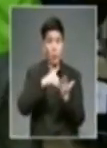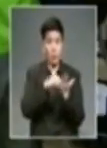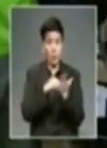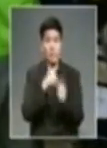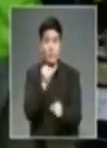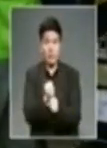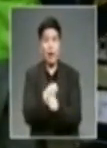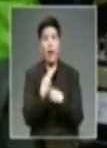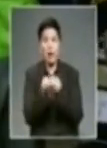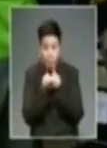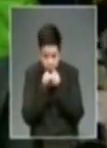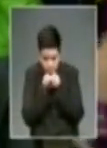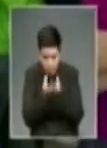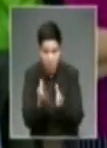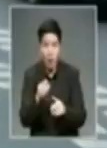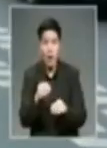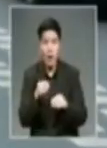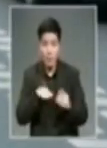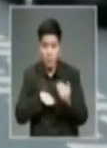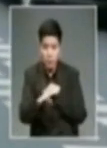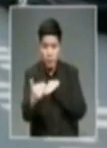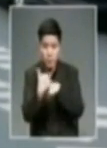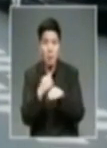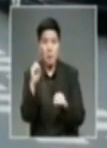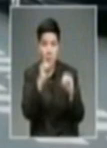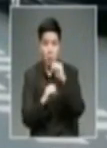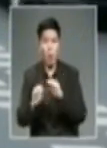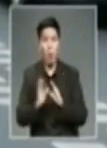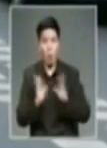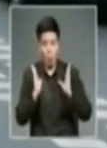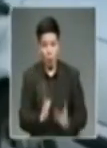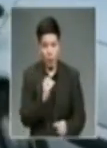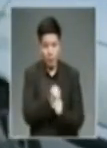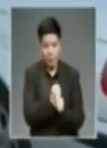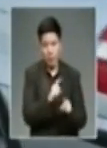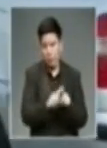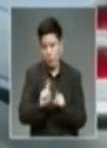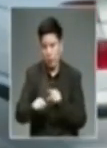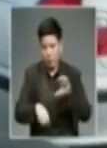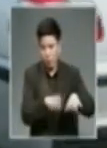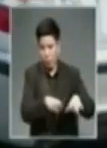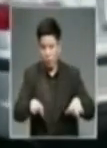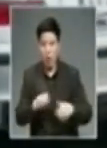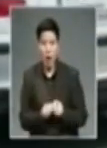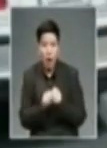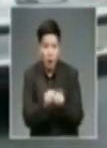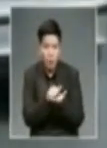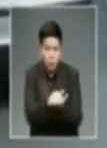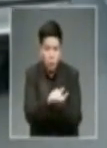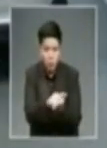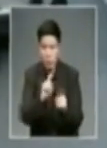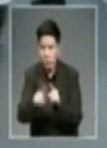ผมขออวยพรให้ทุกคนเดินทางโดยสวัสดิภาพขอขอบคุณทุกหน่วยงานทุกภาคส่วนที่ได้เสียสละร่วมการอำนวยความสะดวกทั้